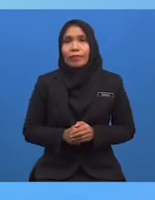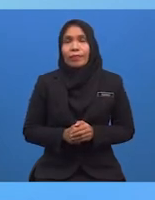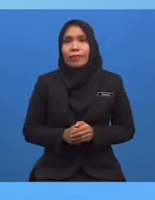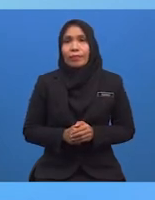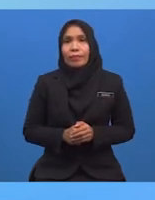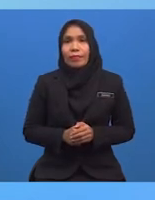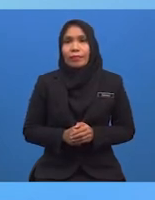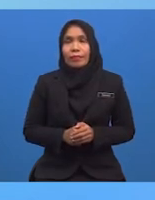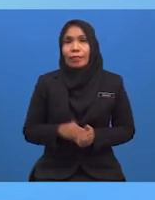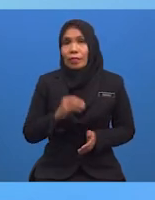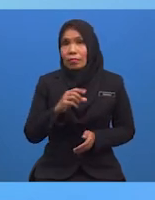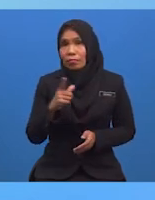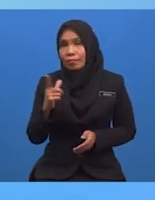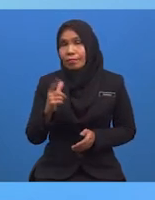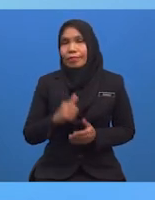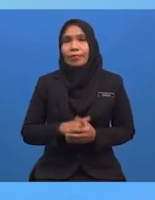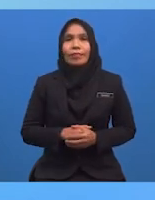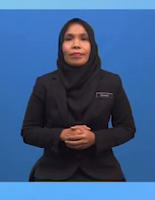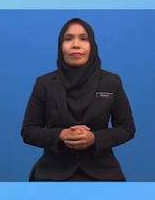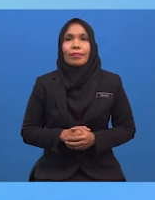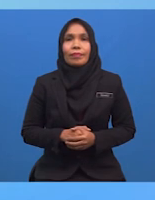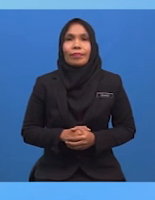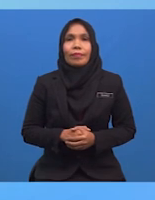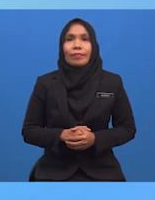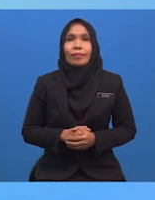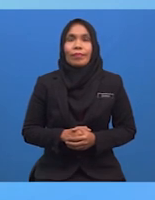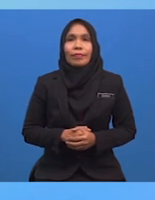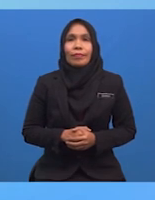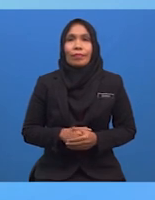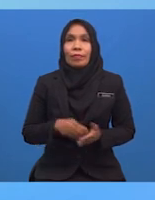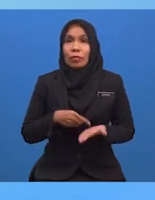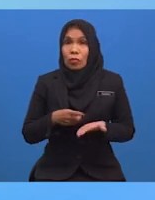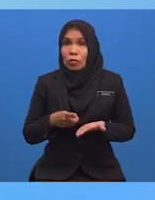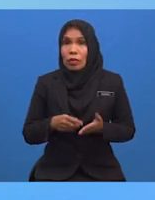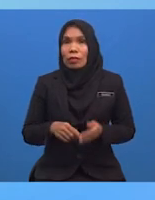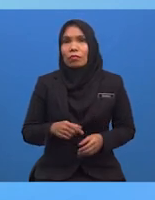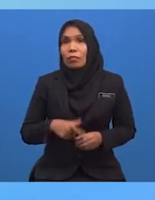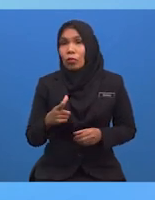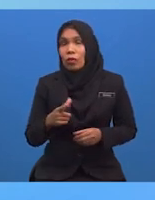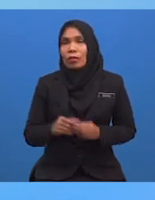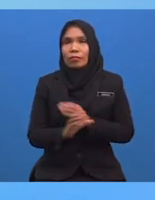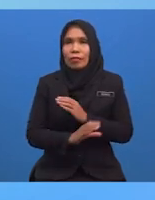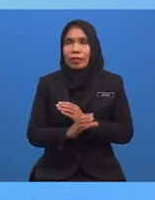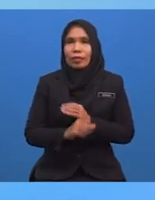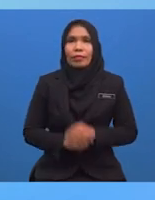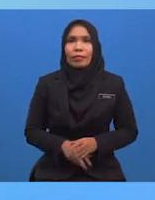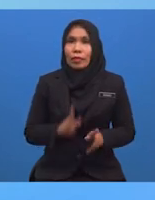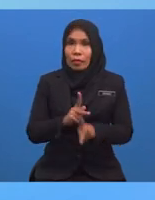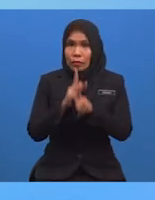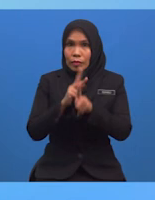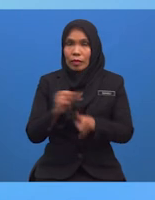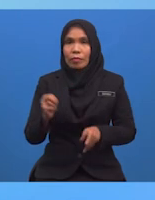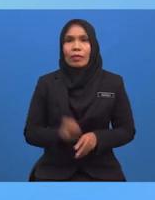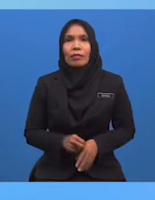tabung haji dan sebagainya. Manakala hutang luar negara ialah pinjaman yang